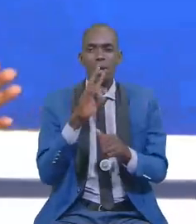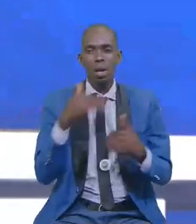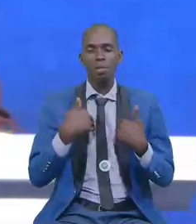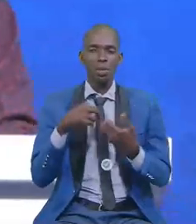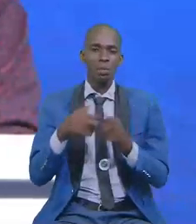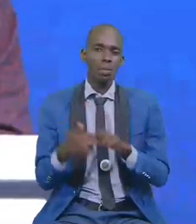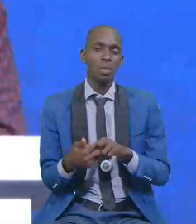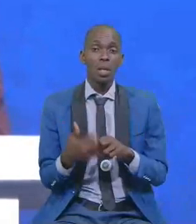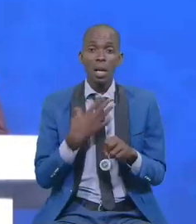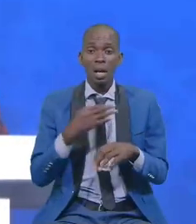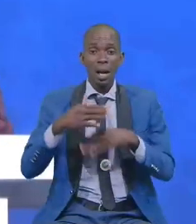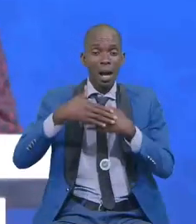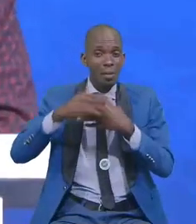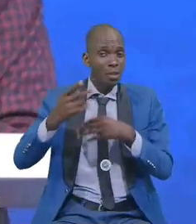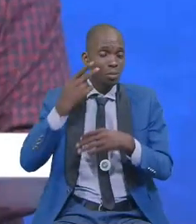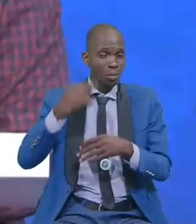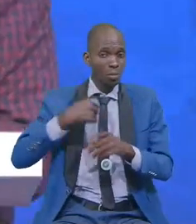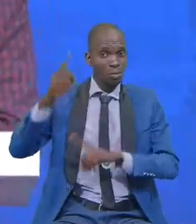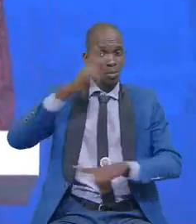Et après le dernier amen,